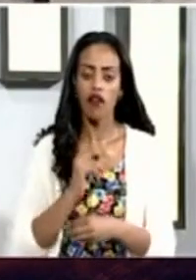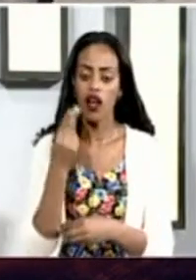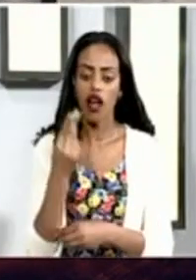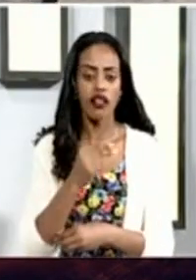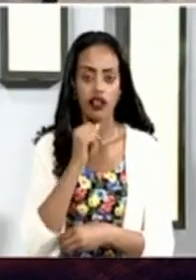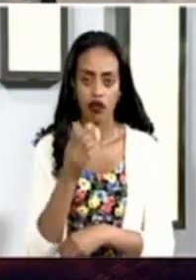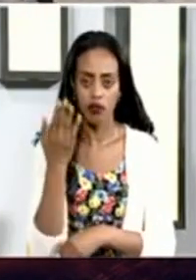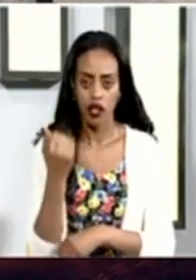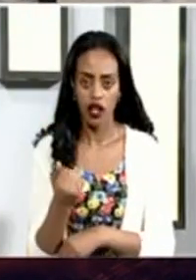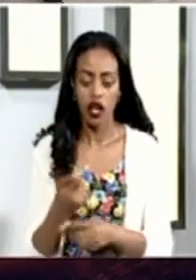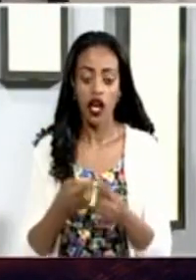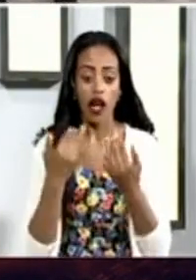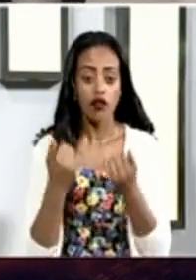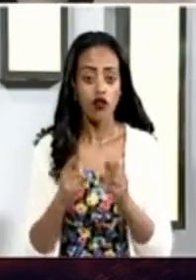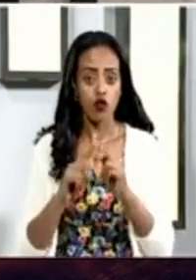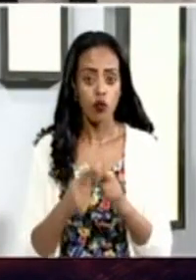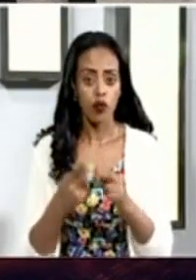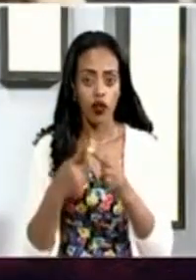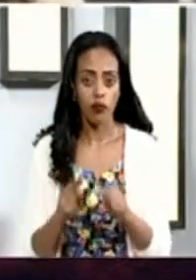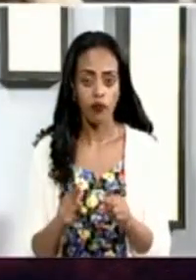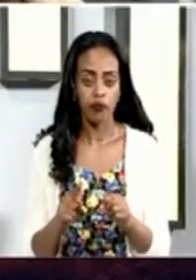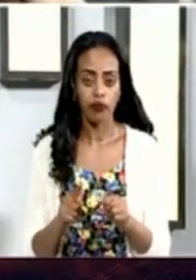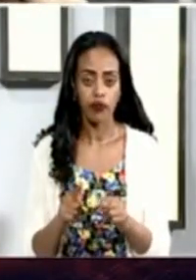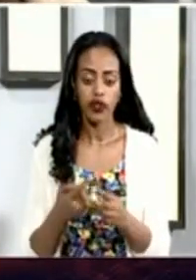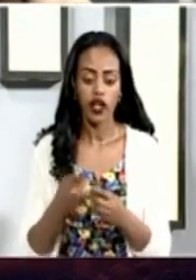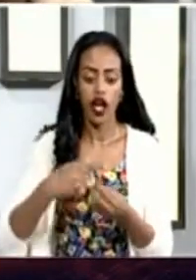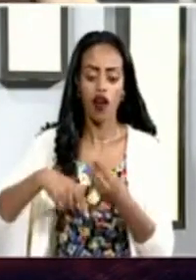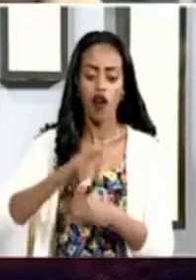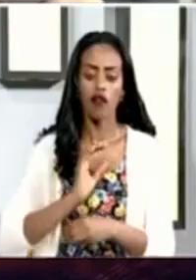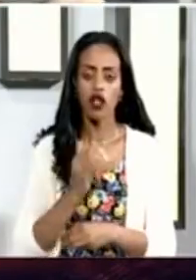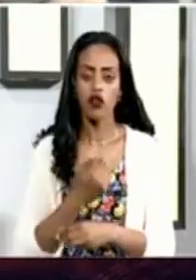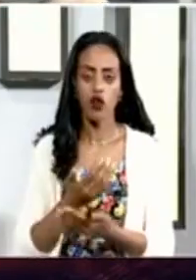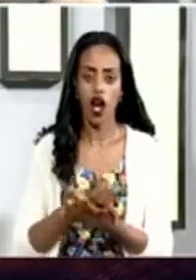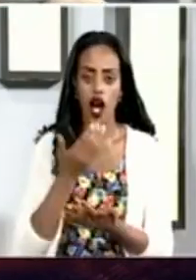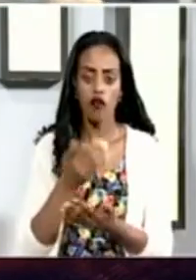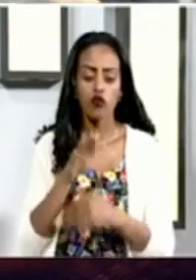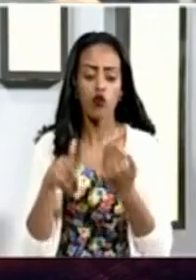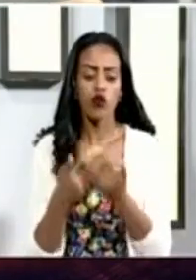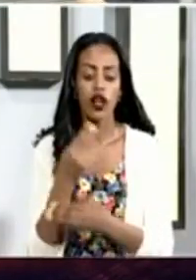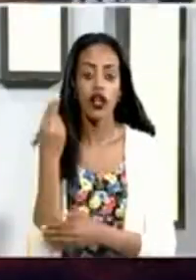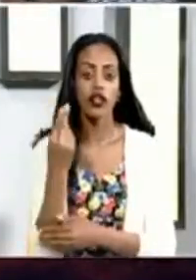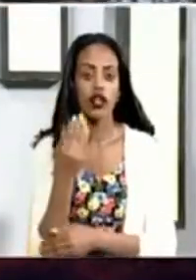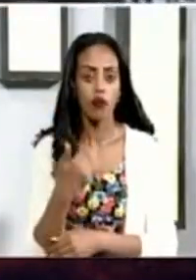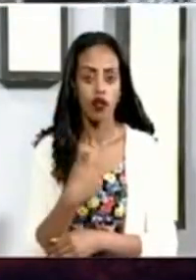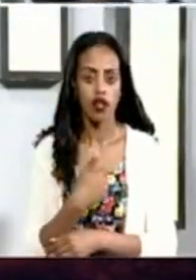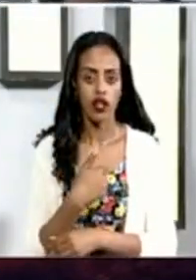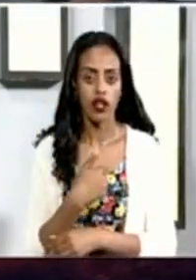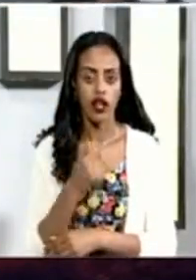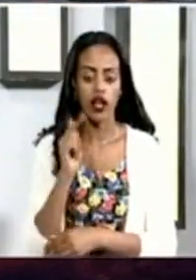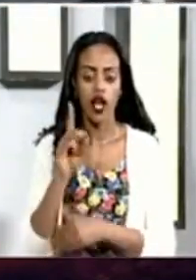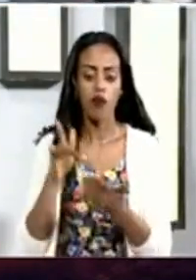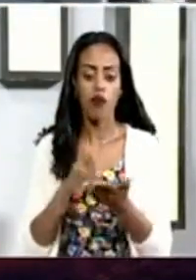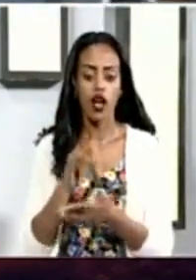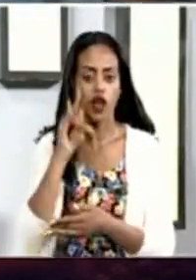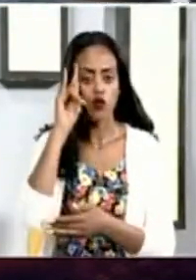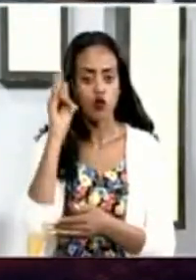إيرنا كيف حد جميرة جن أو خابينا لله هفتي كلنا غير كنت كمل لنا ناي ما خلاي